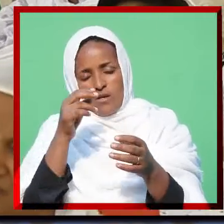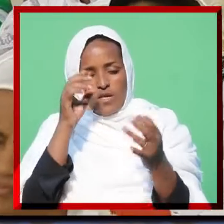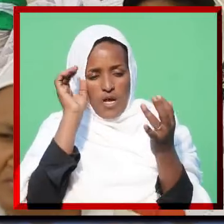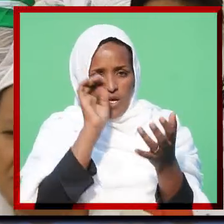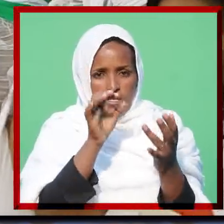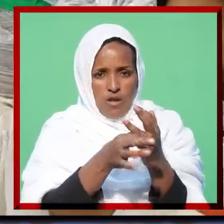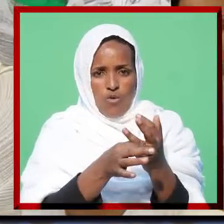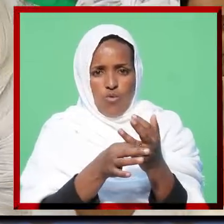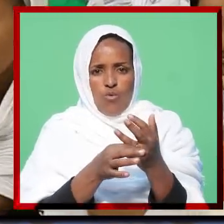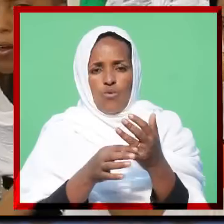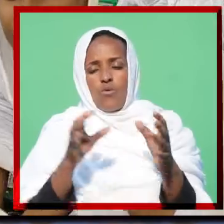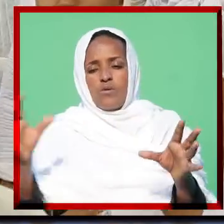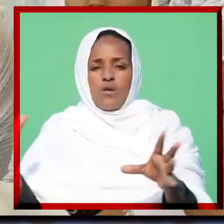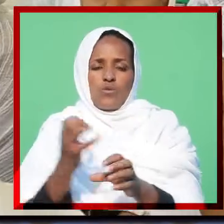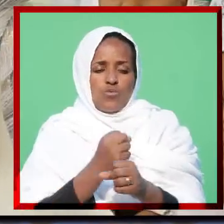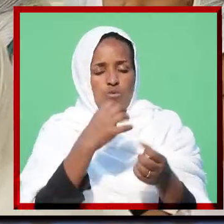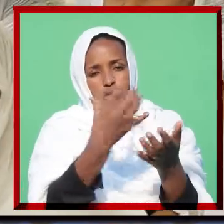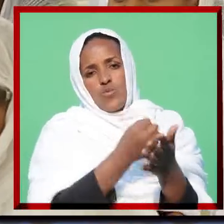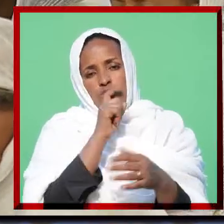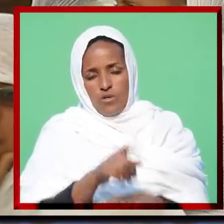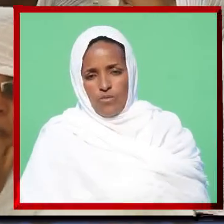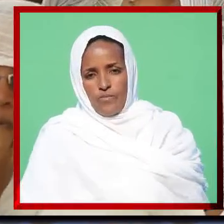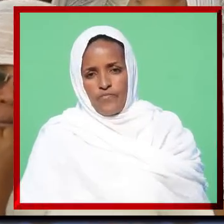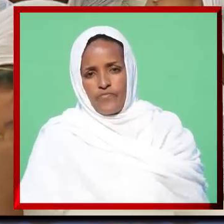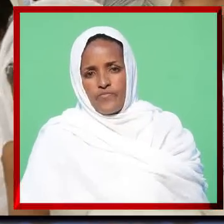እኮ ጠቅልሎ ለመውሰድ።